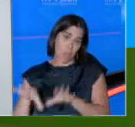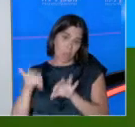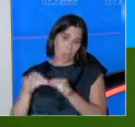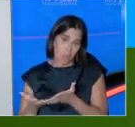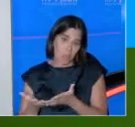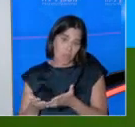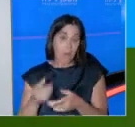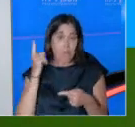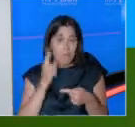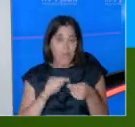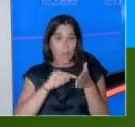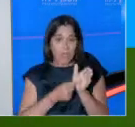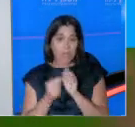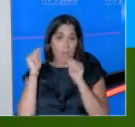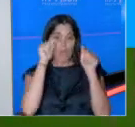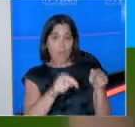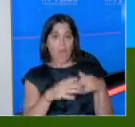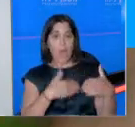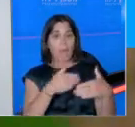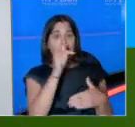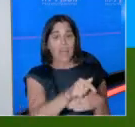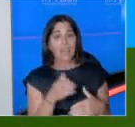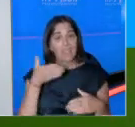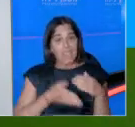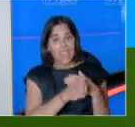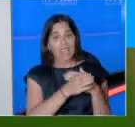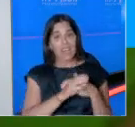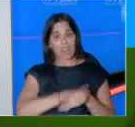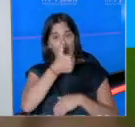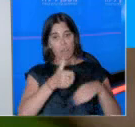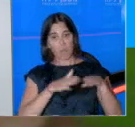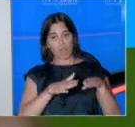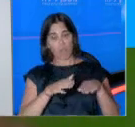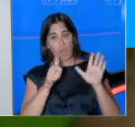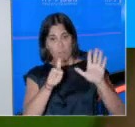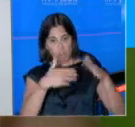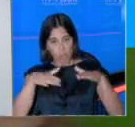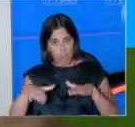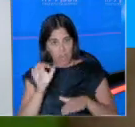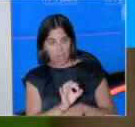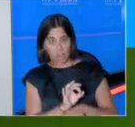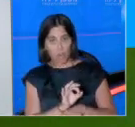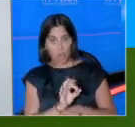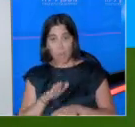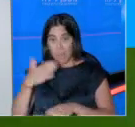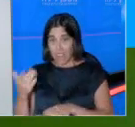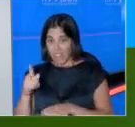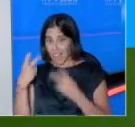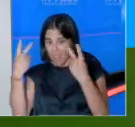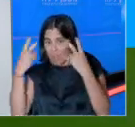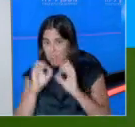לבחירות. זו בדיוק הסיבה שהוא הולך למהלך הזה ונכנס לבלפור עם 6 מנדטים שלו. אני כי צריך. כי בצד אחד אני... הדבר הזה לא שווה